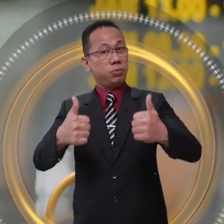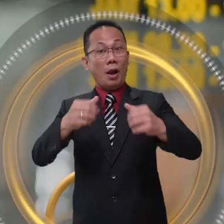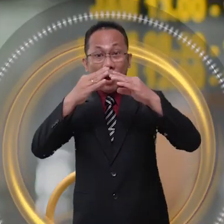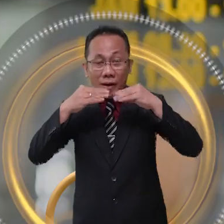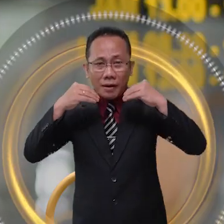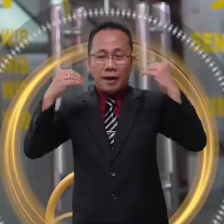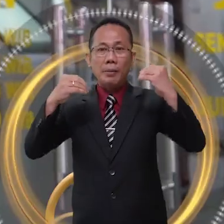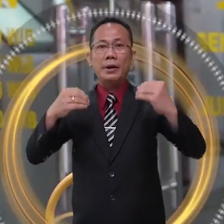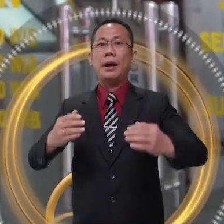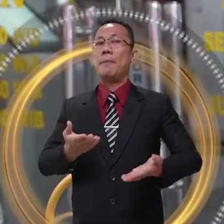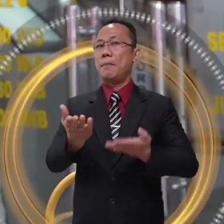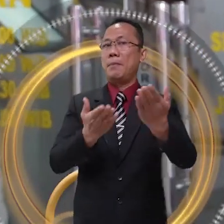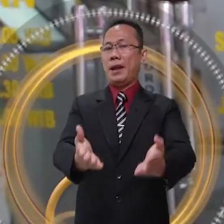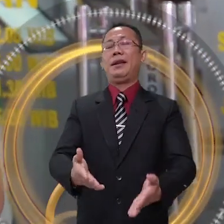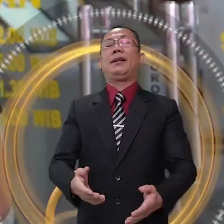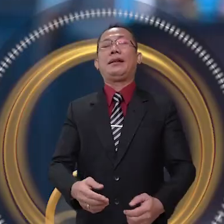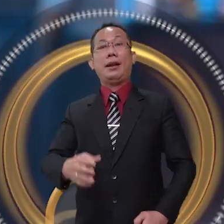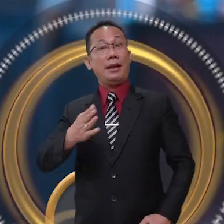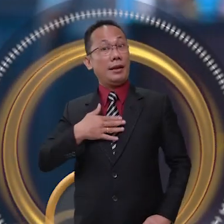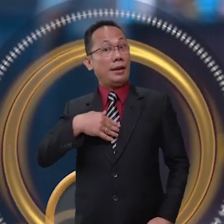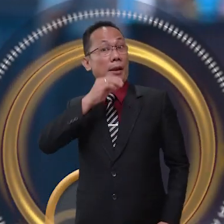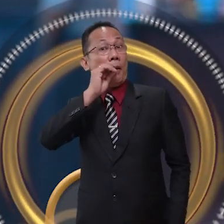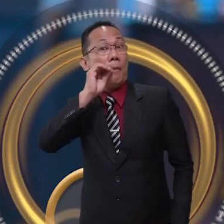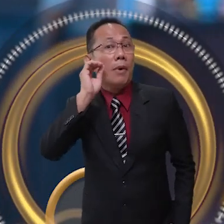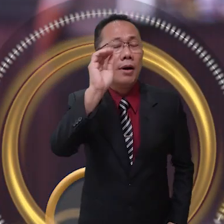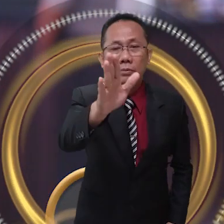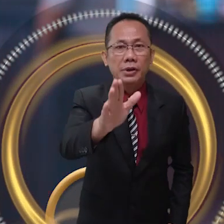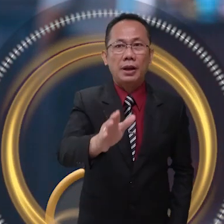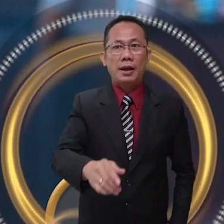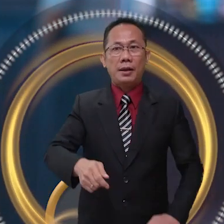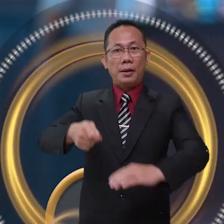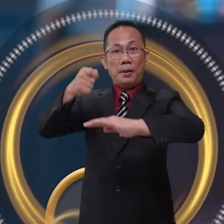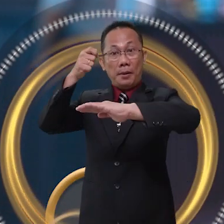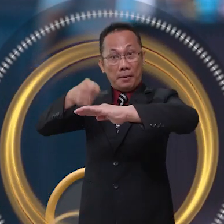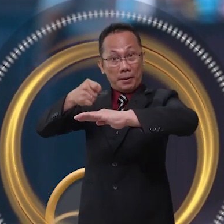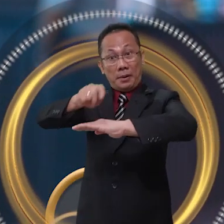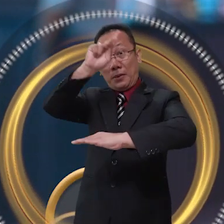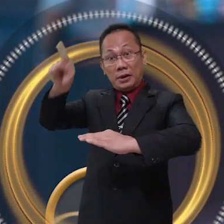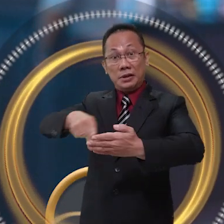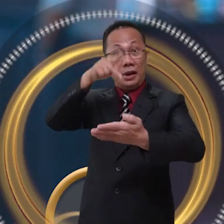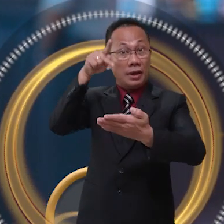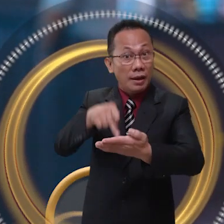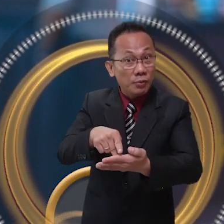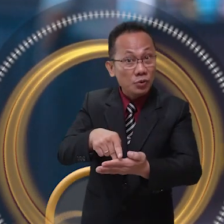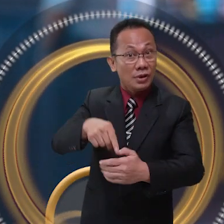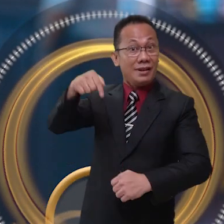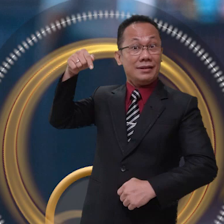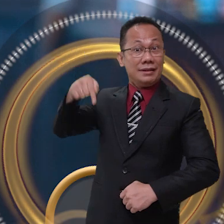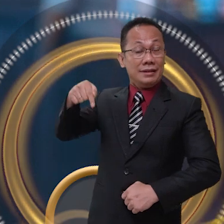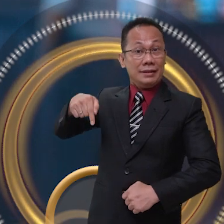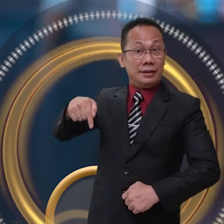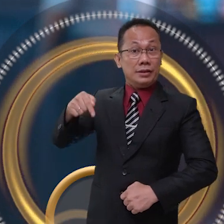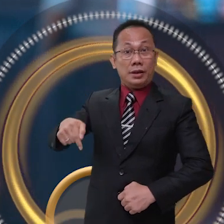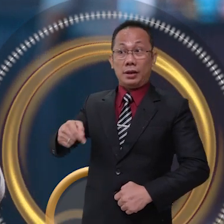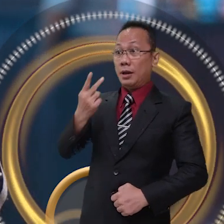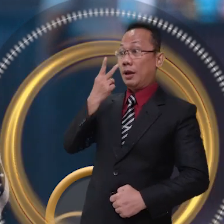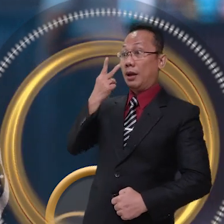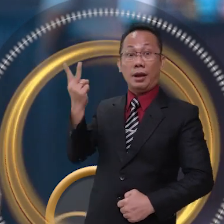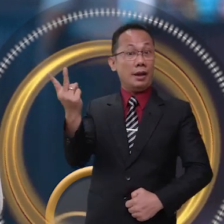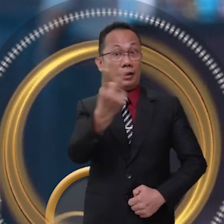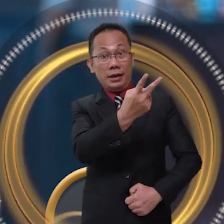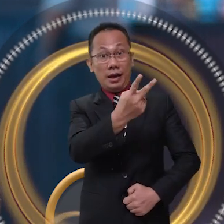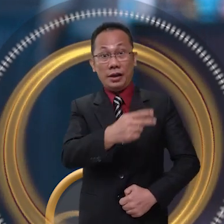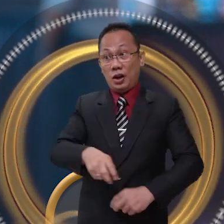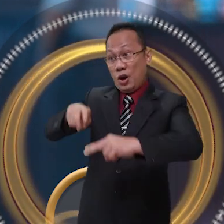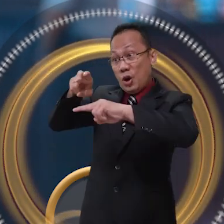sangat ramah-ramah dengan sigap melayani. Saya ingin memberikan pendapat saya tentang PTSP, pelayanan terpadu satu pintu di Pengadilan